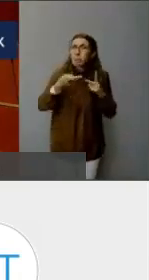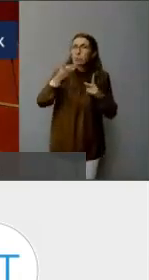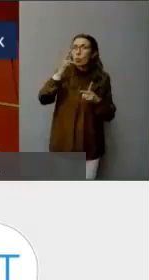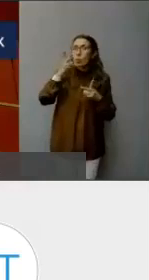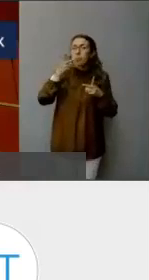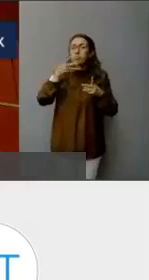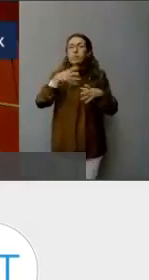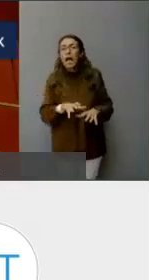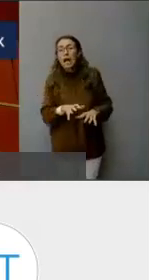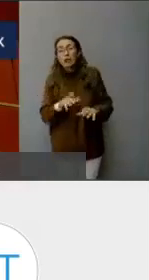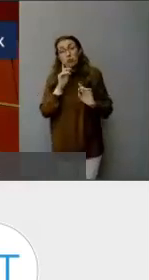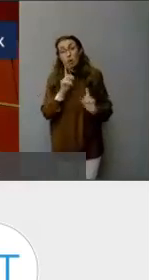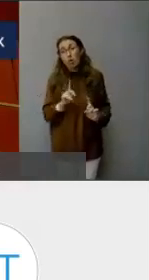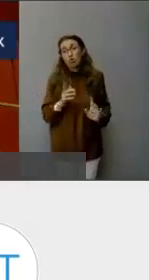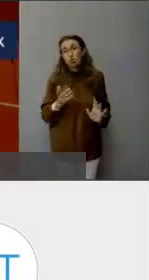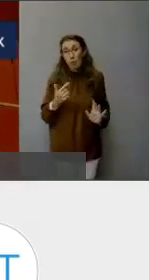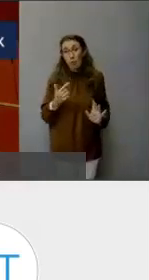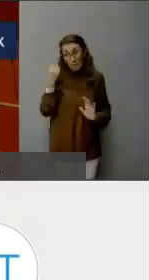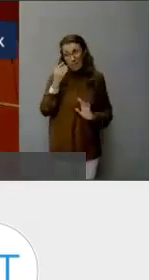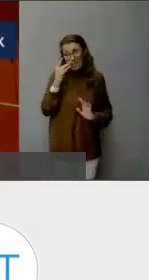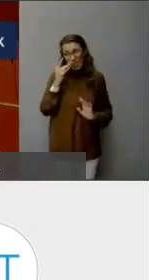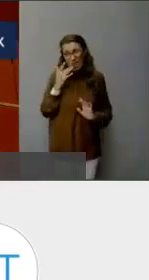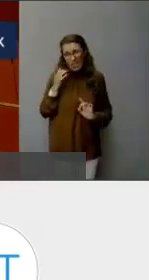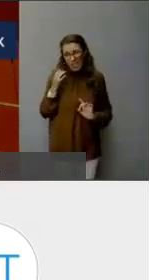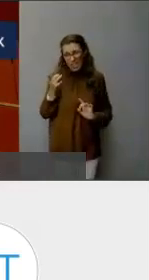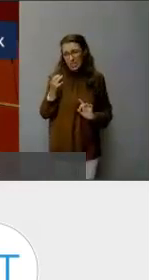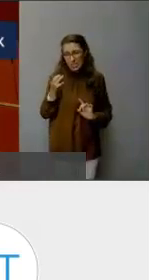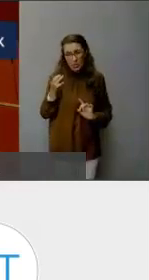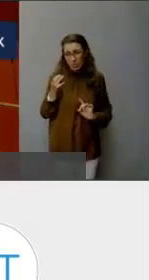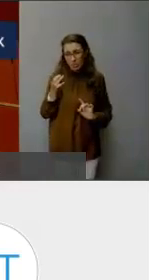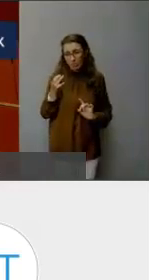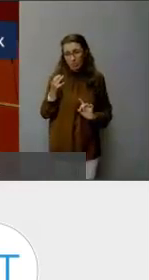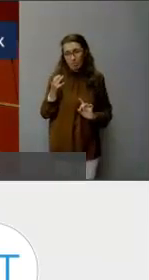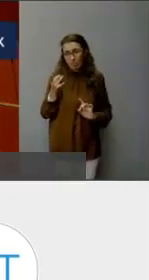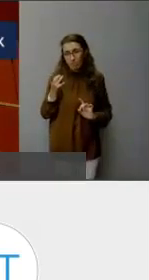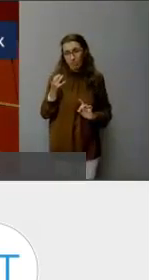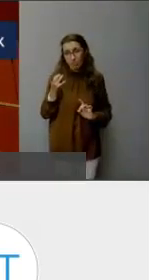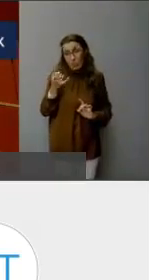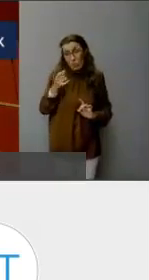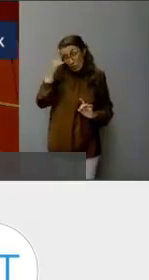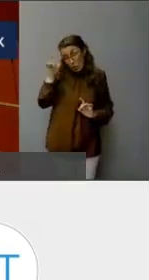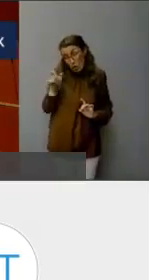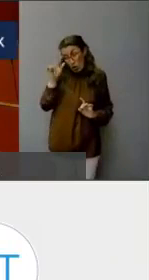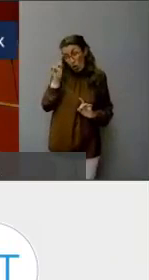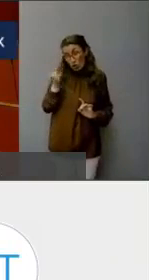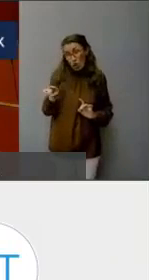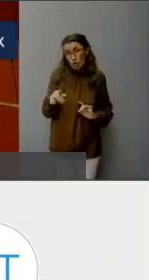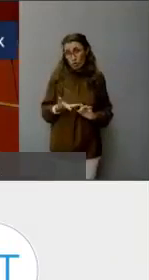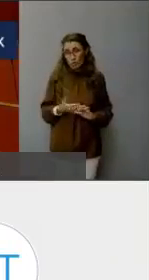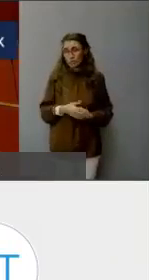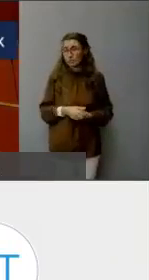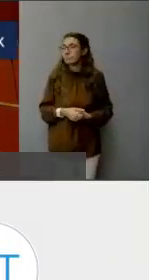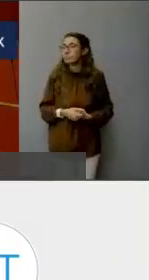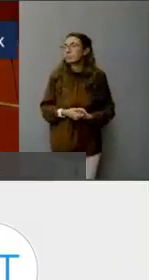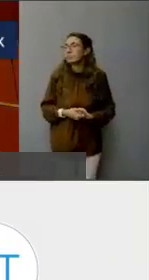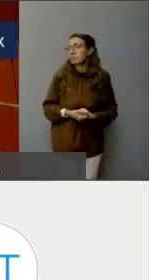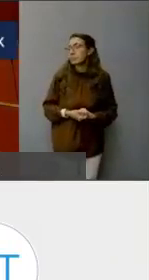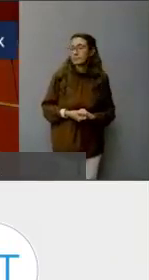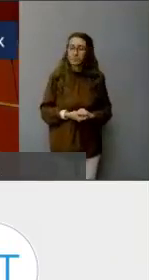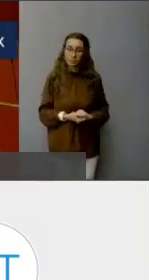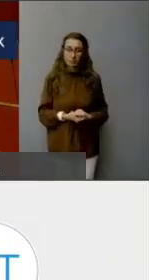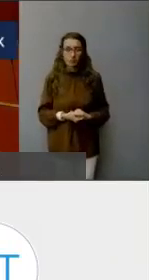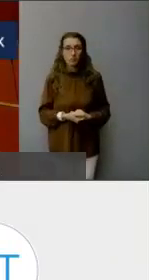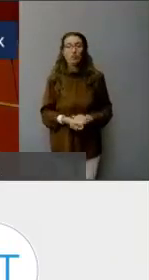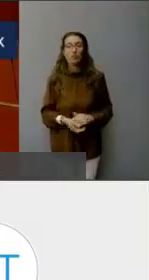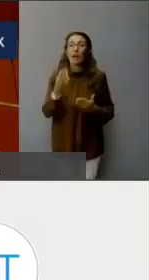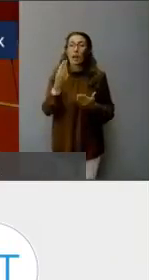rischiare sia pericoloso sia pericoloso conosciuto conoscendo il proponente la variato l'emendamento